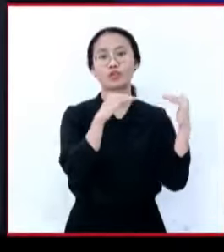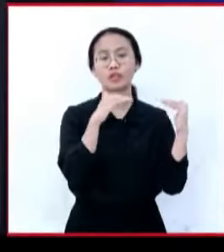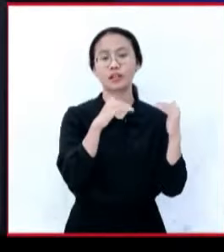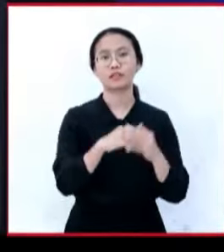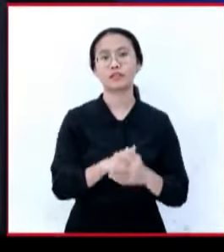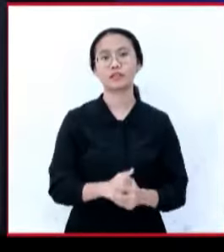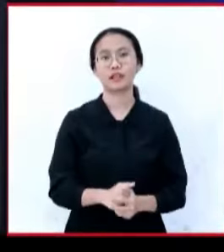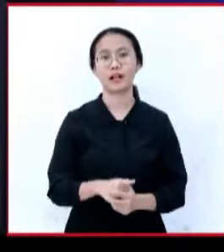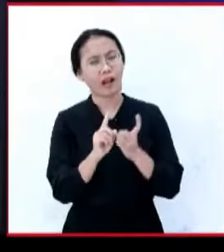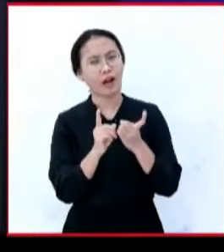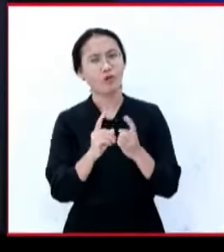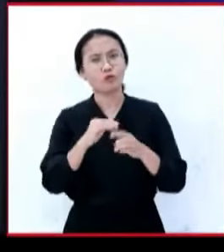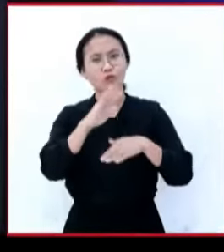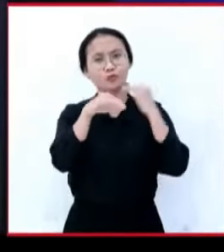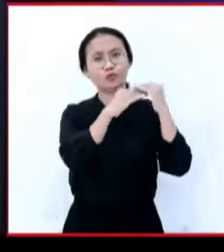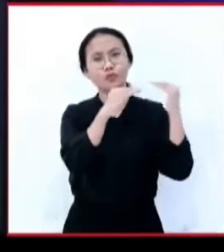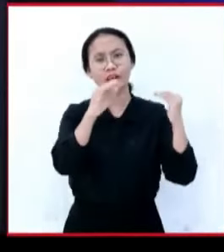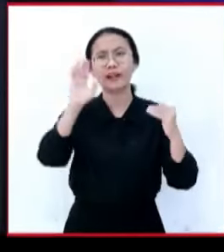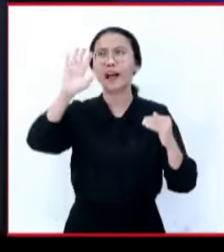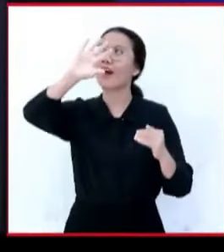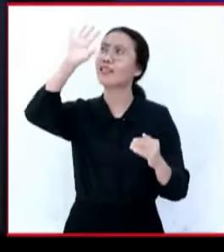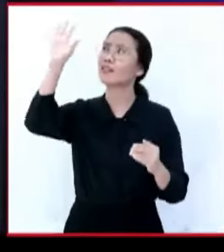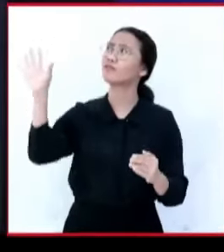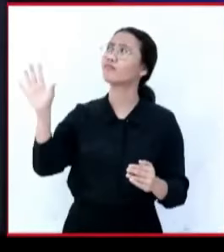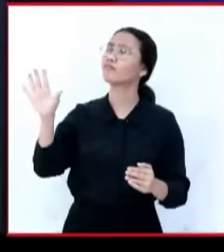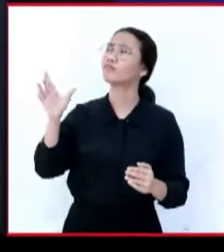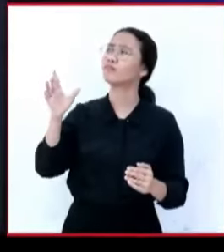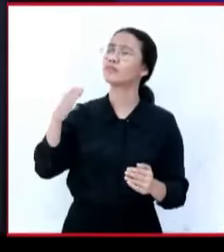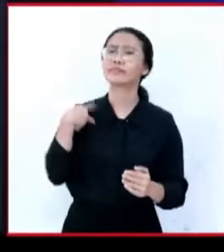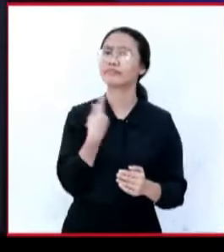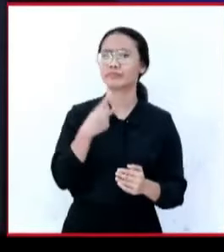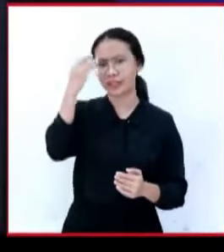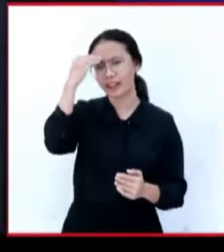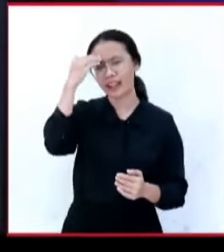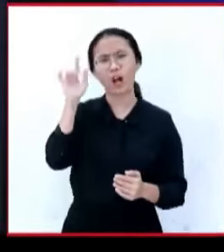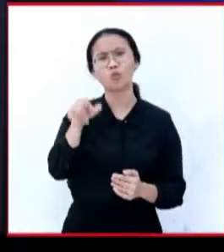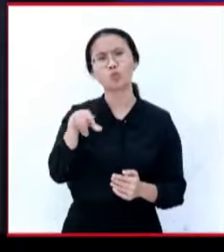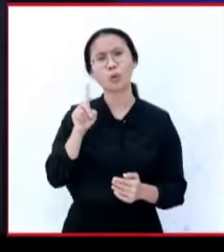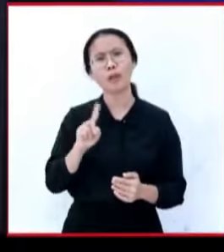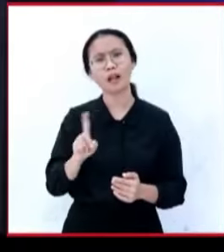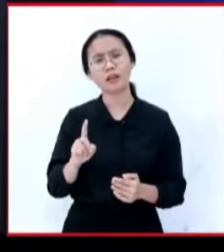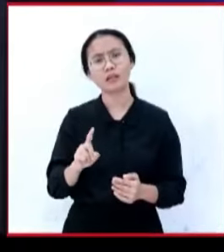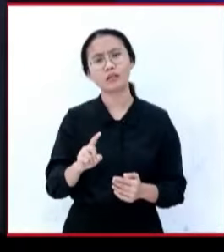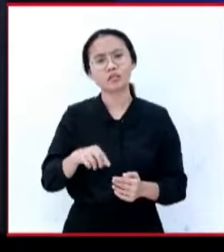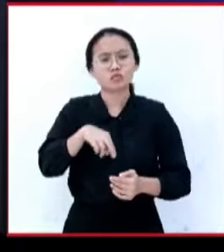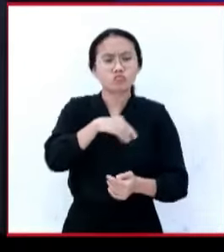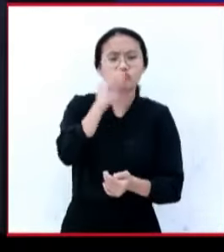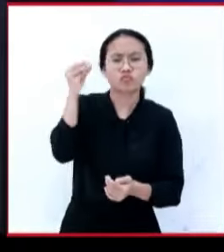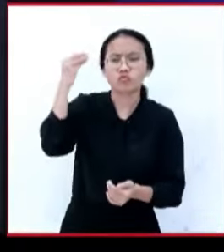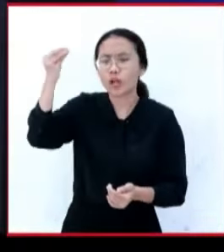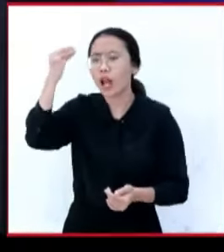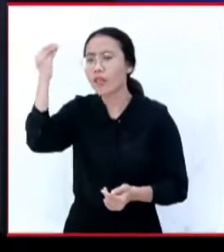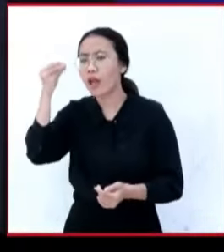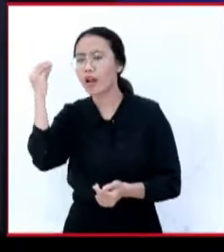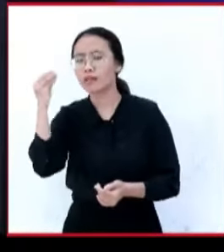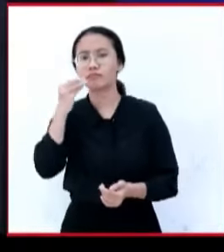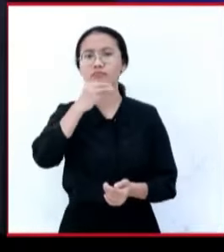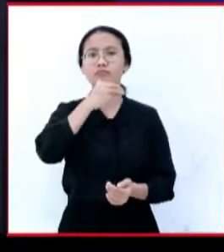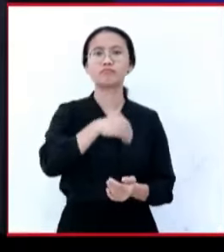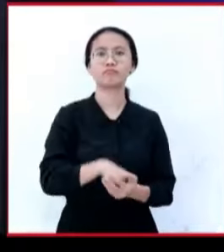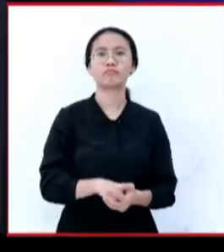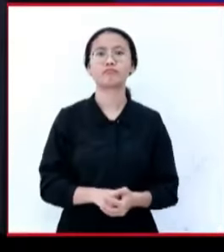kalau surga di atas lalu kita tidak tahu di atas mana telusuri alam semesta ini juga tidak dapat